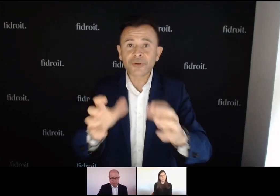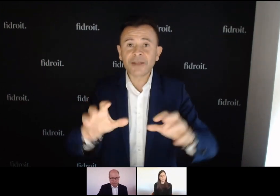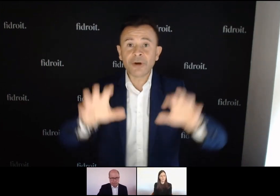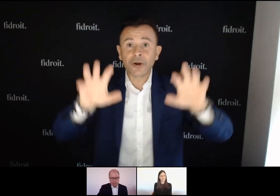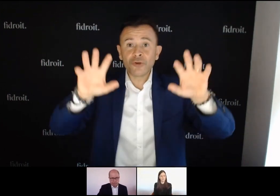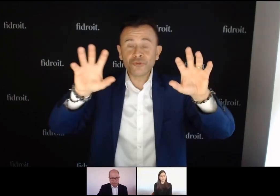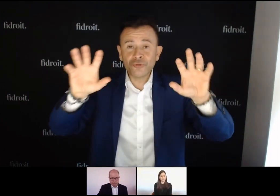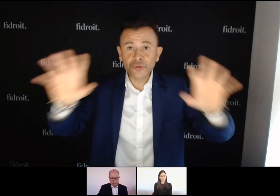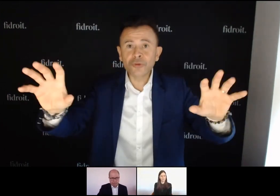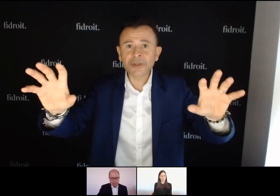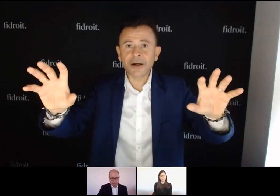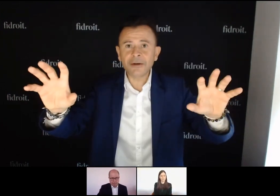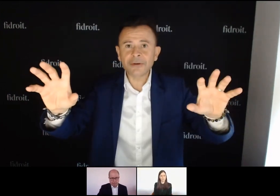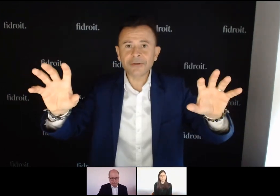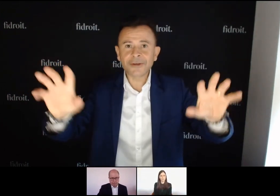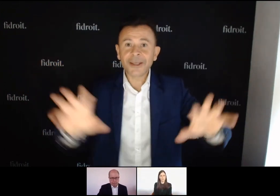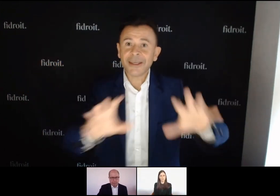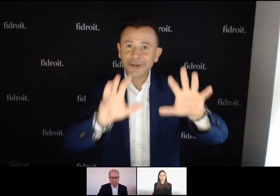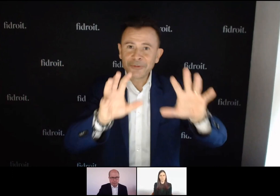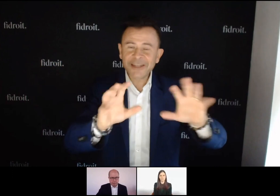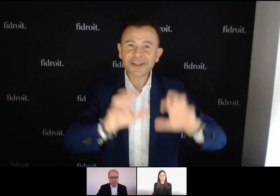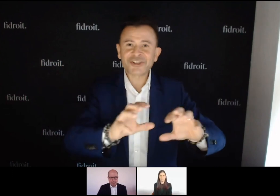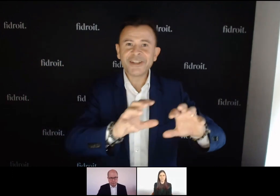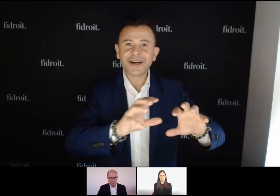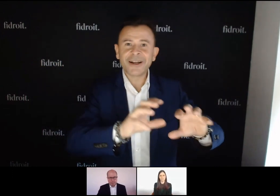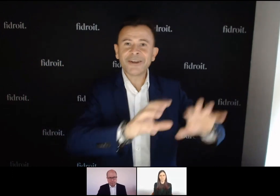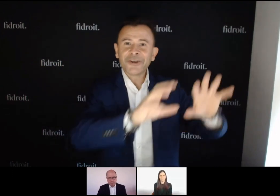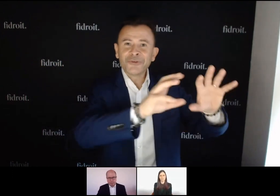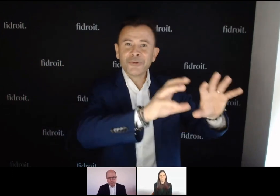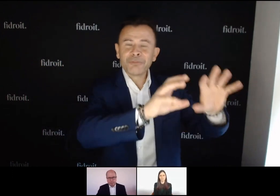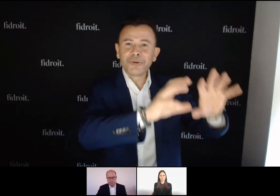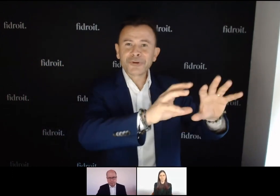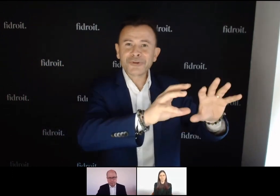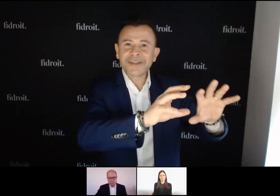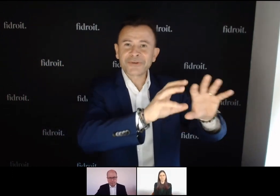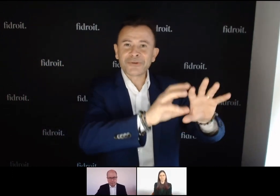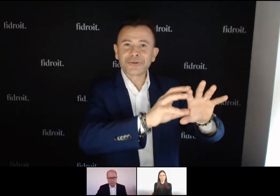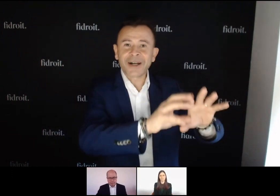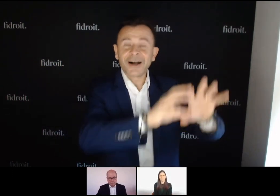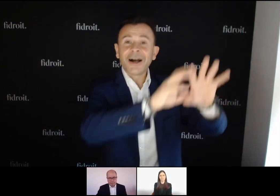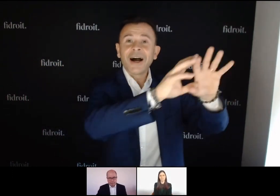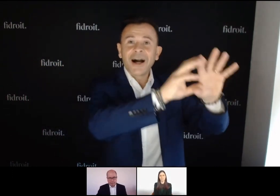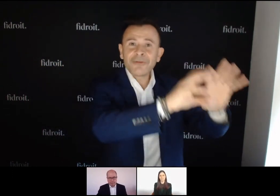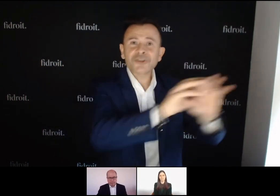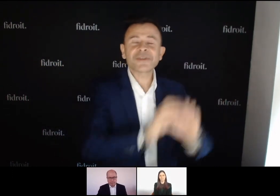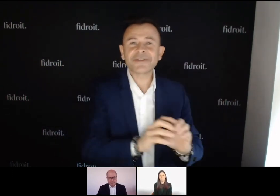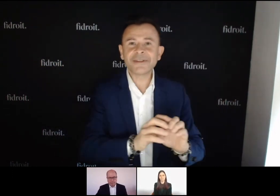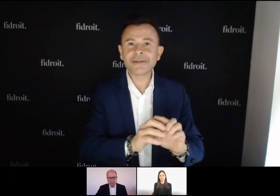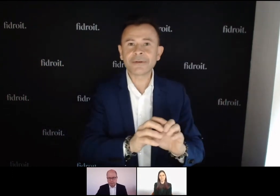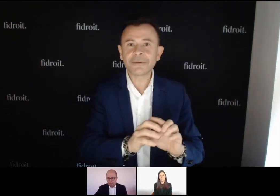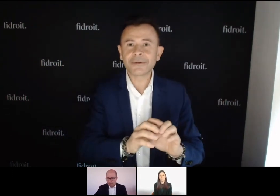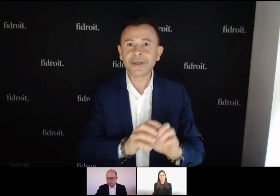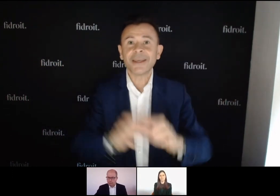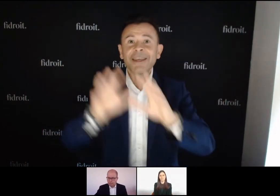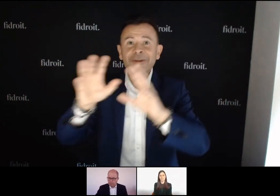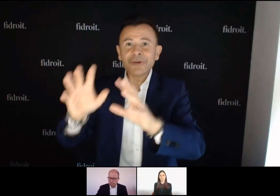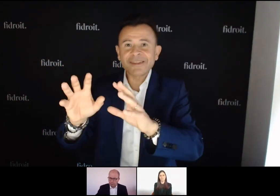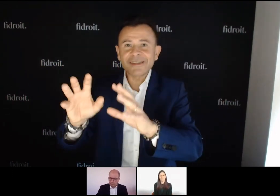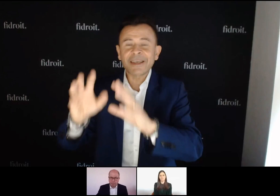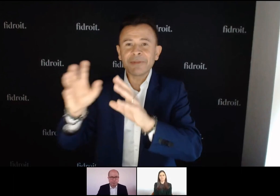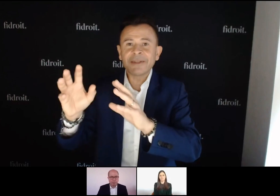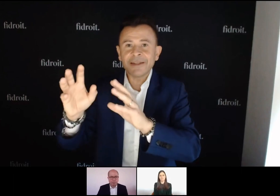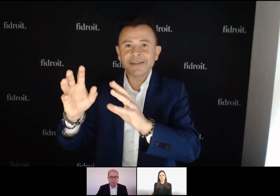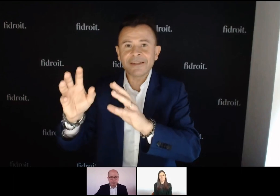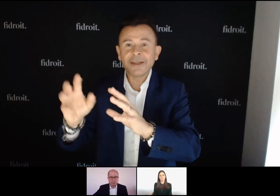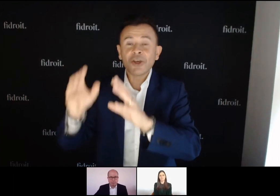donc important d'avoir deux contrats et de manière générale de ponctionner sur le contrat avant 70 ans et de